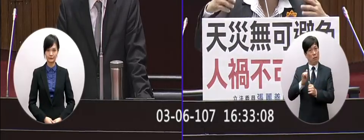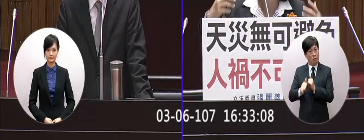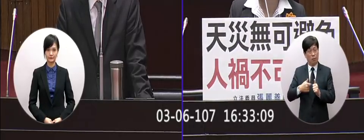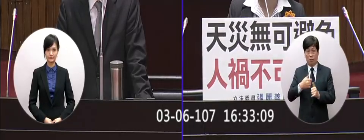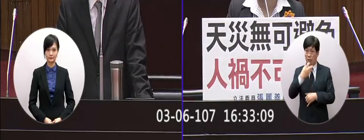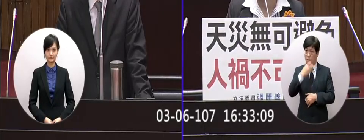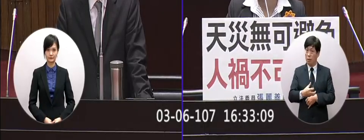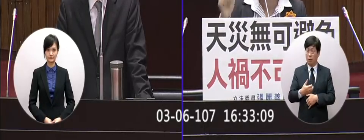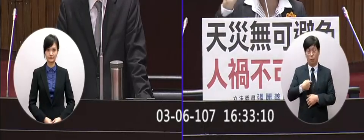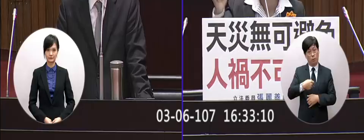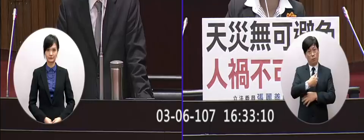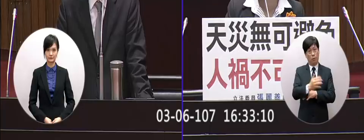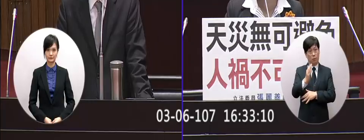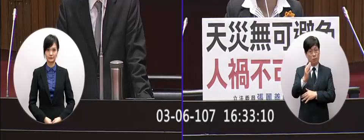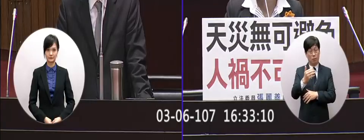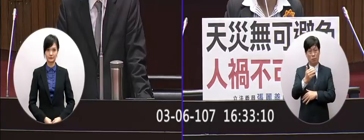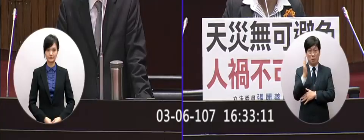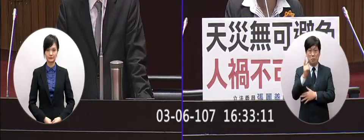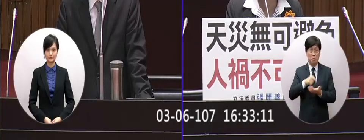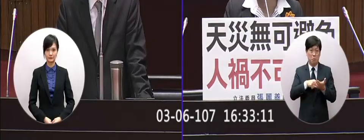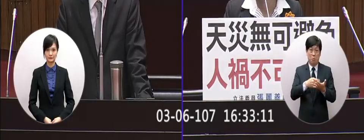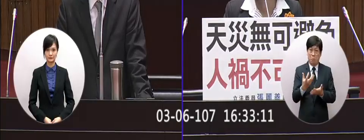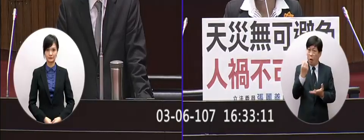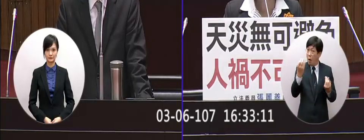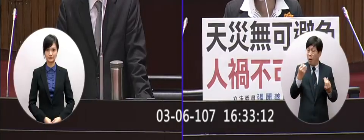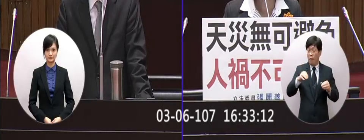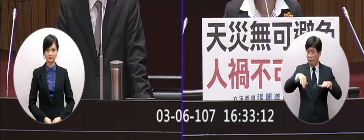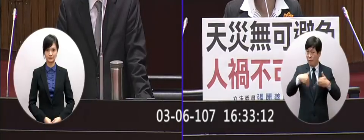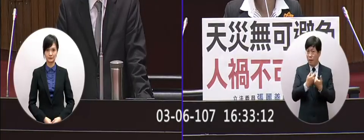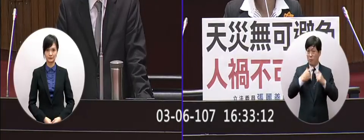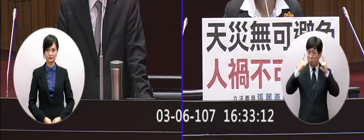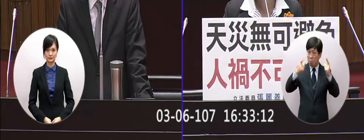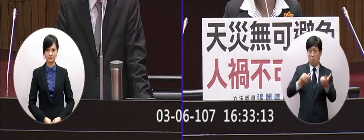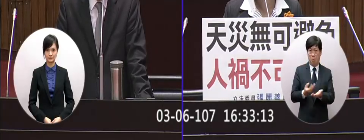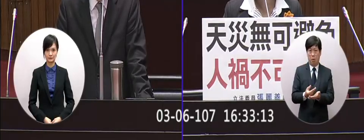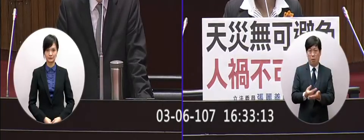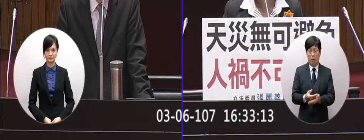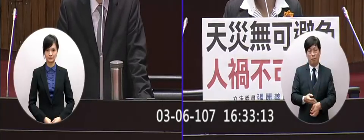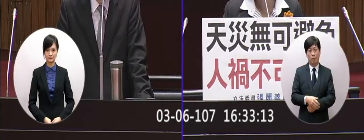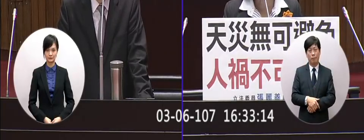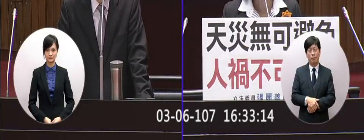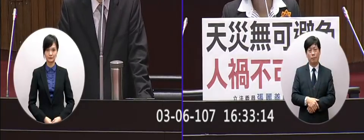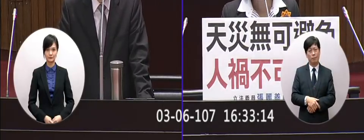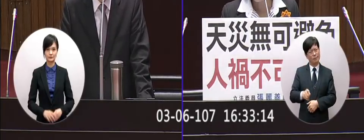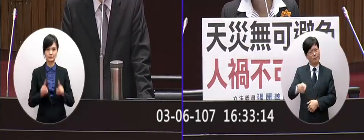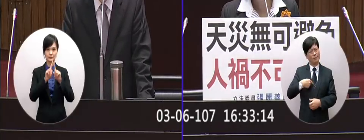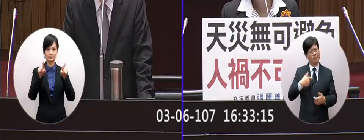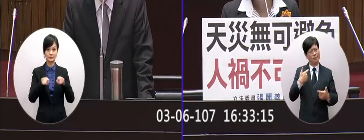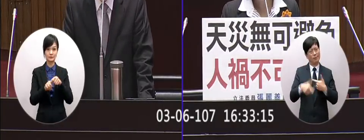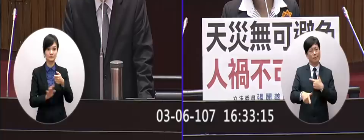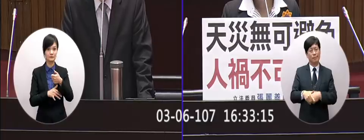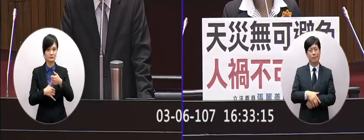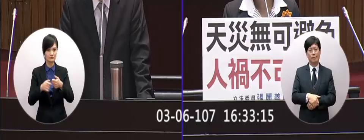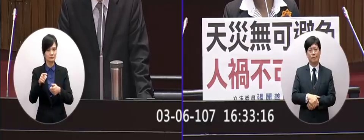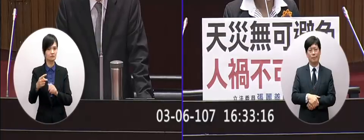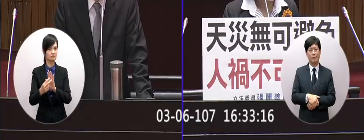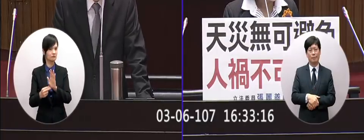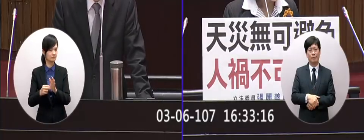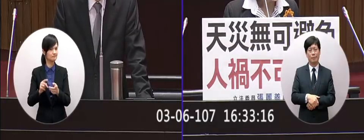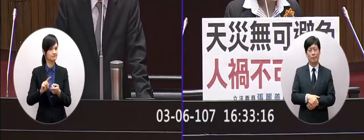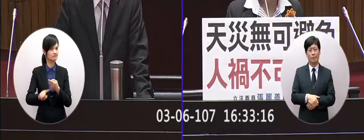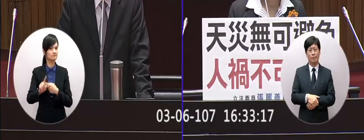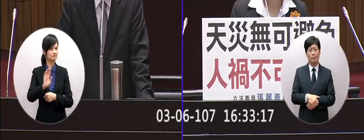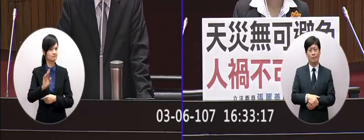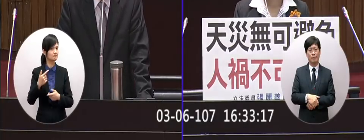民损失，我们的县政府不争取权益，还自己拿出来赔钱？ 这个张 委员，这有道理吗？ 张委员不能这样讲哈，我